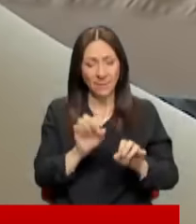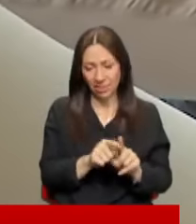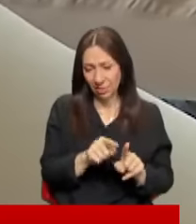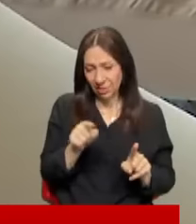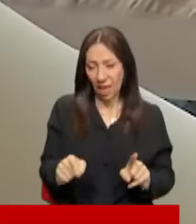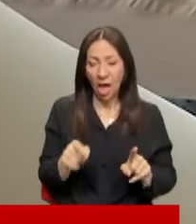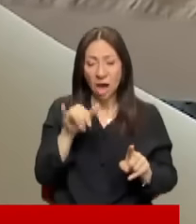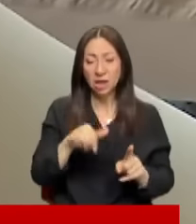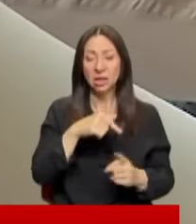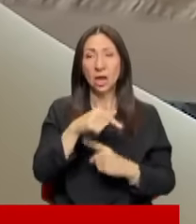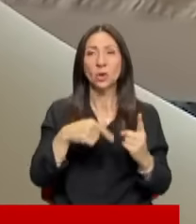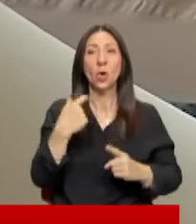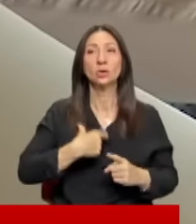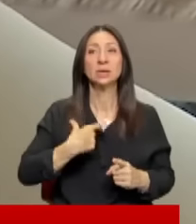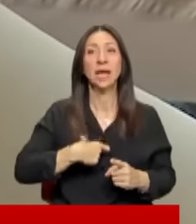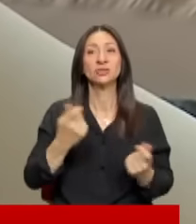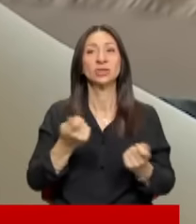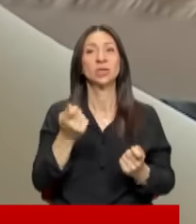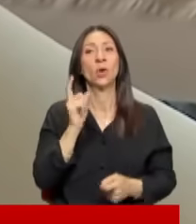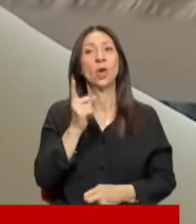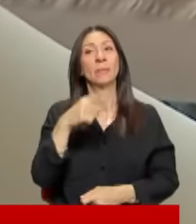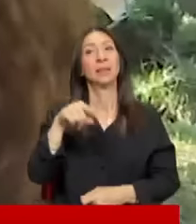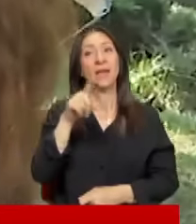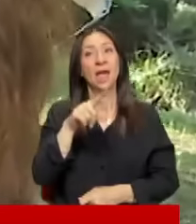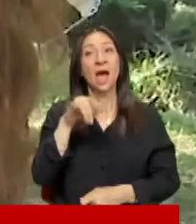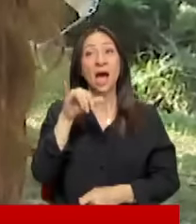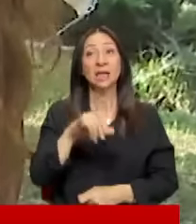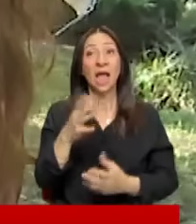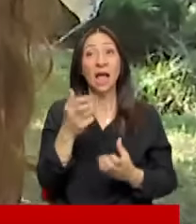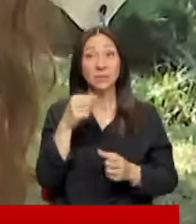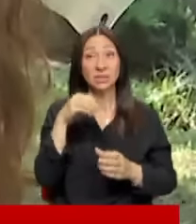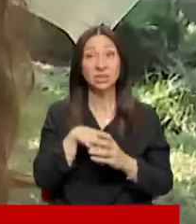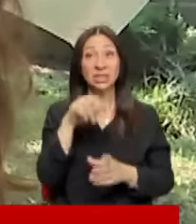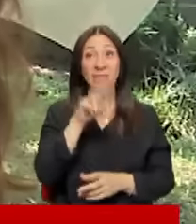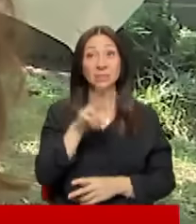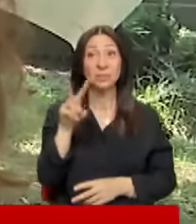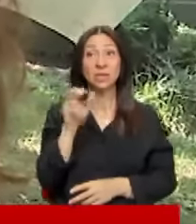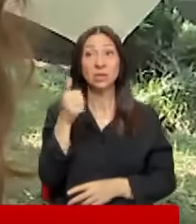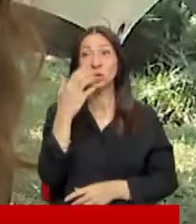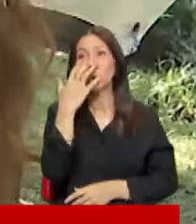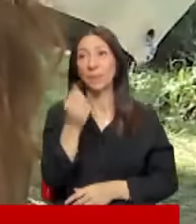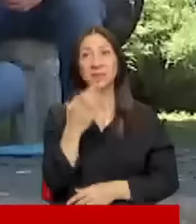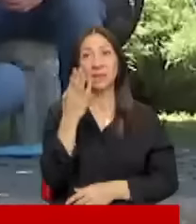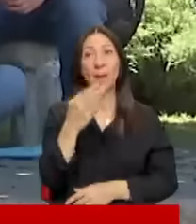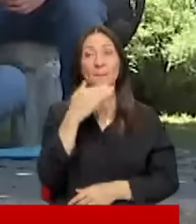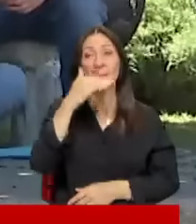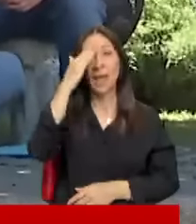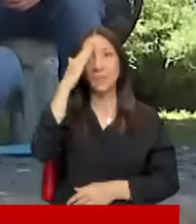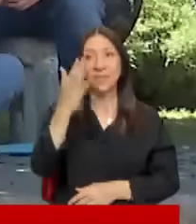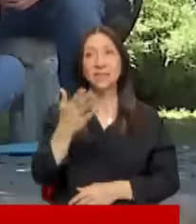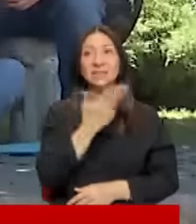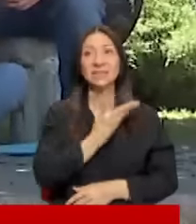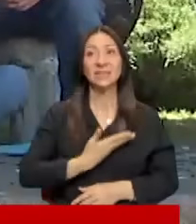yanında hakkını arıyor özel sektörde çalışan öğretmenler. Haklarını alabilmek için 22 gündür nöbetteler. Bayramda da